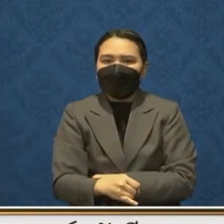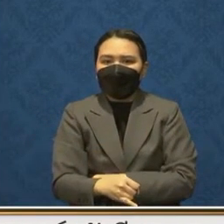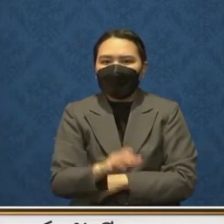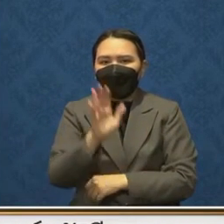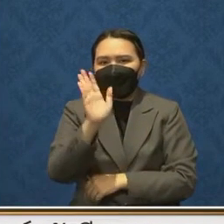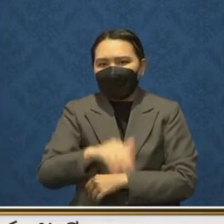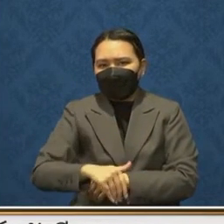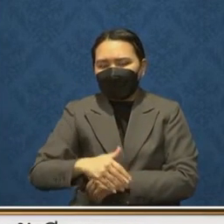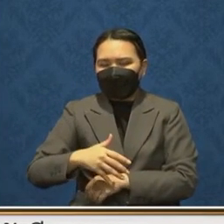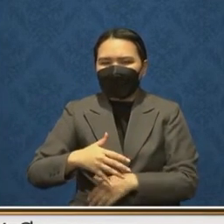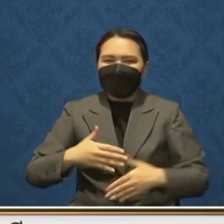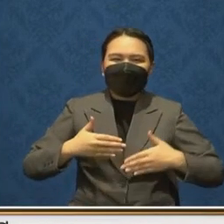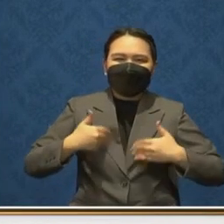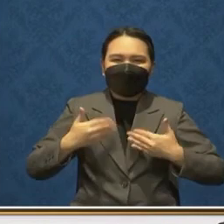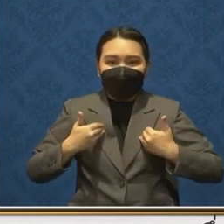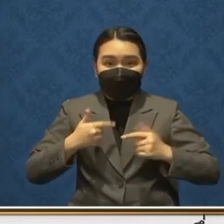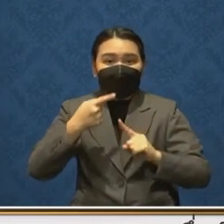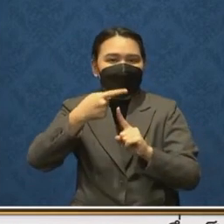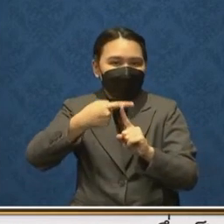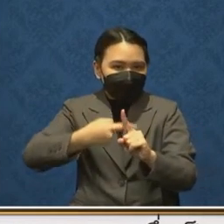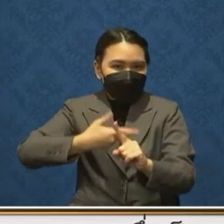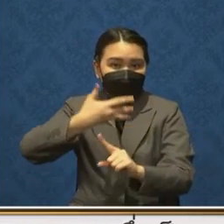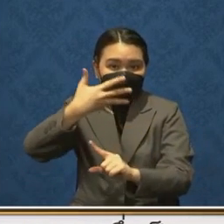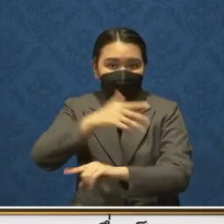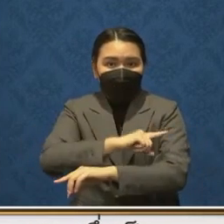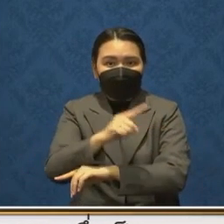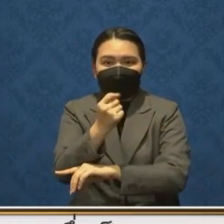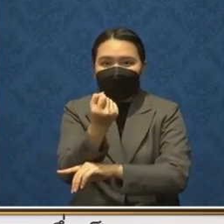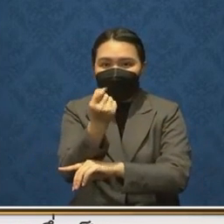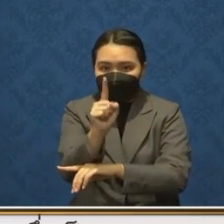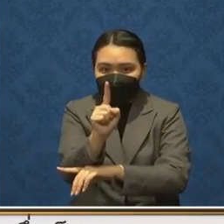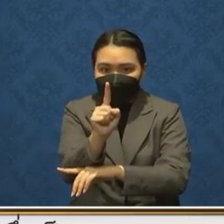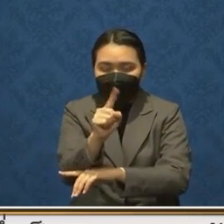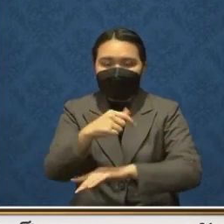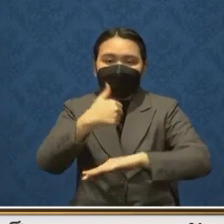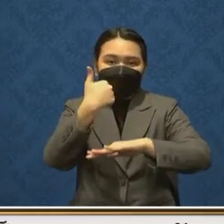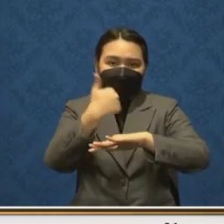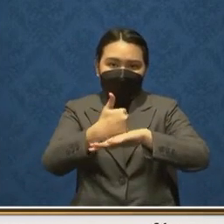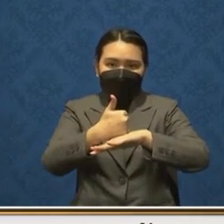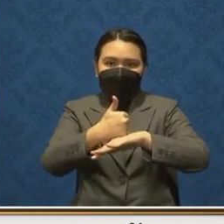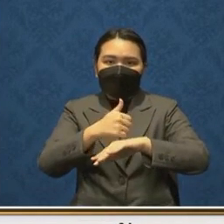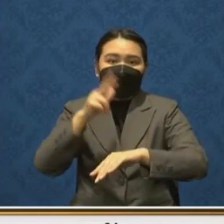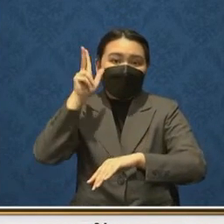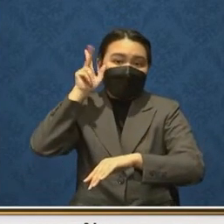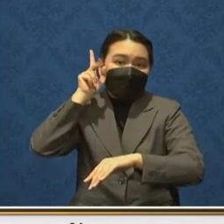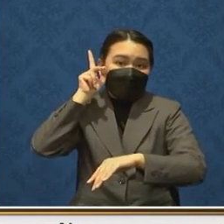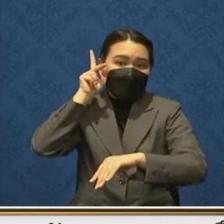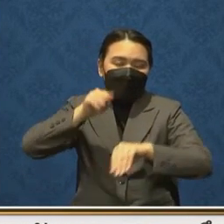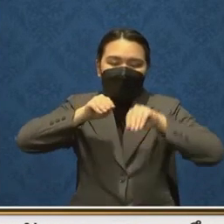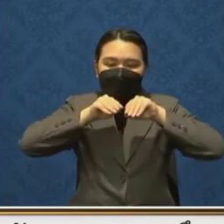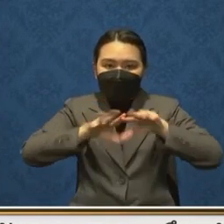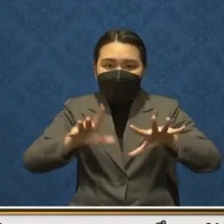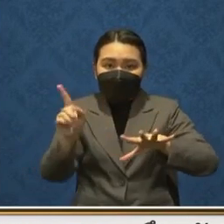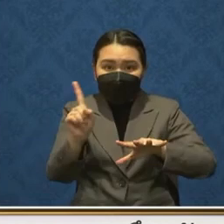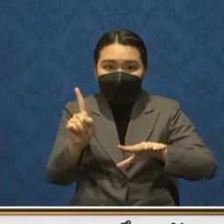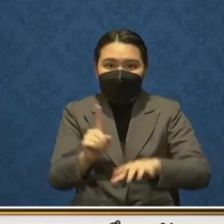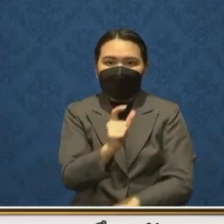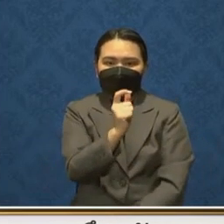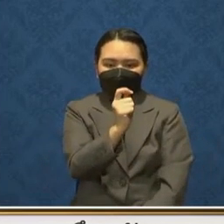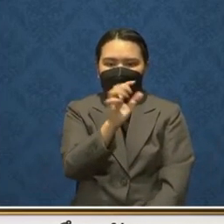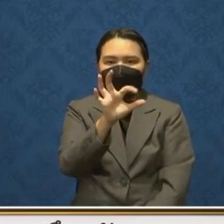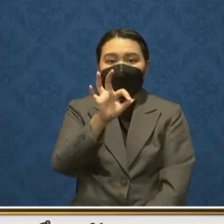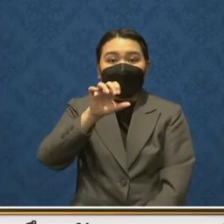จ วัท 11 พฤศพา ท่านอธิปดีออกมธาแหงข่าวAFS เปนศูย